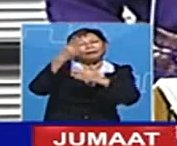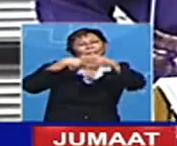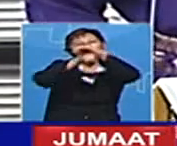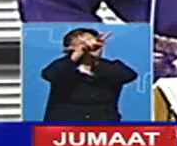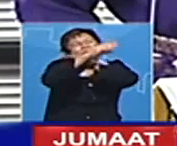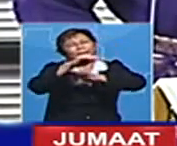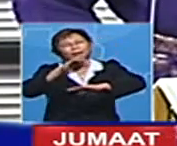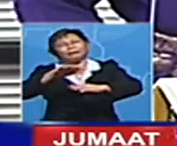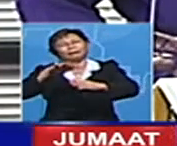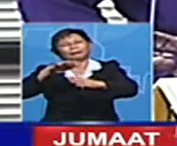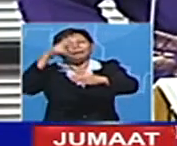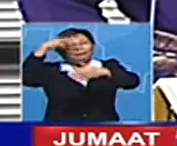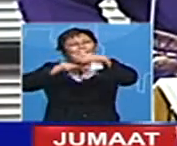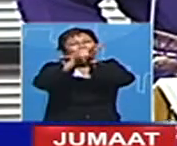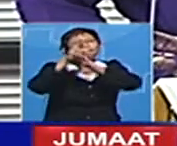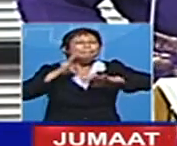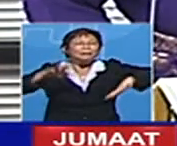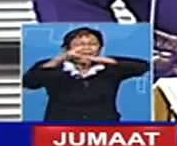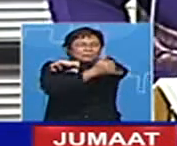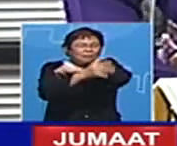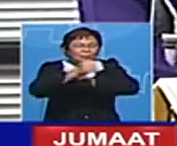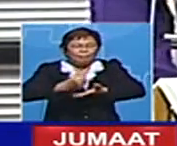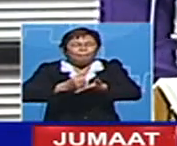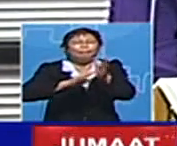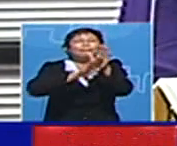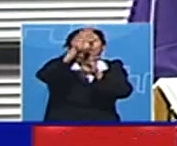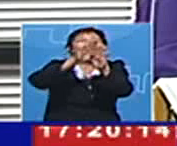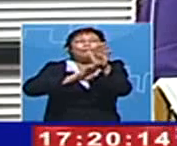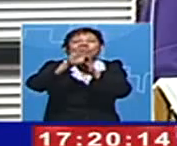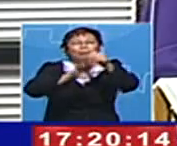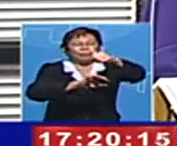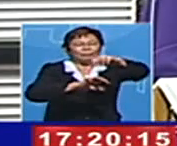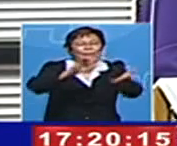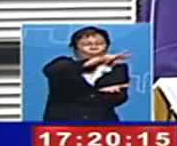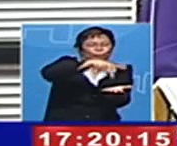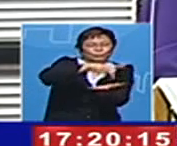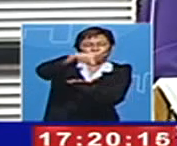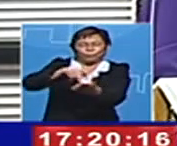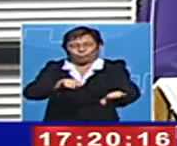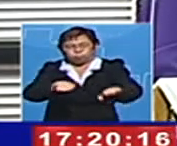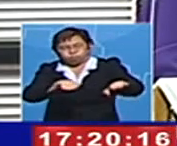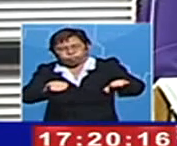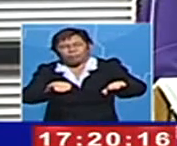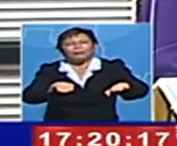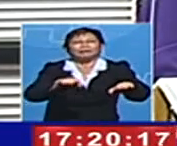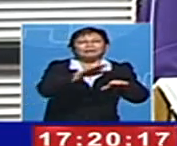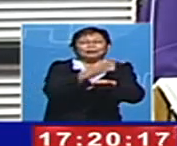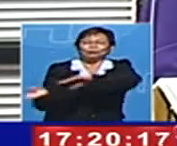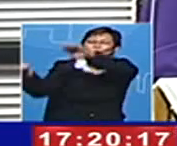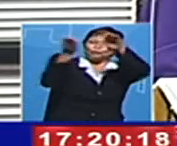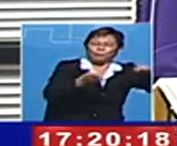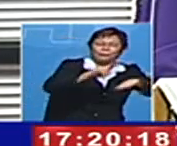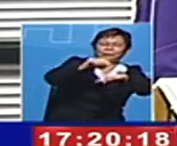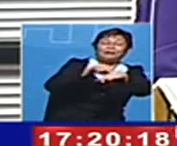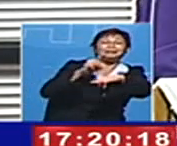amaran banjir negara serta membangunkan sub pusat gempa bumi dan tsunami nasional di Sabah